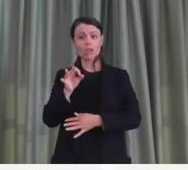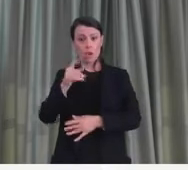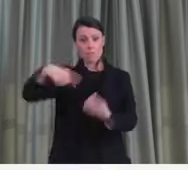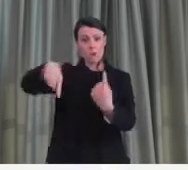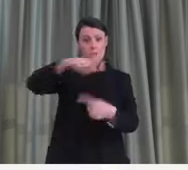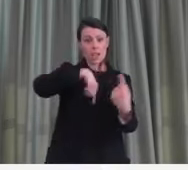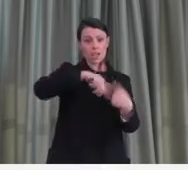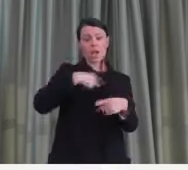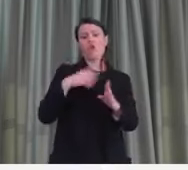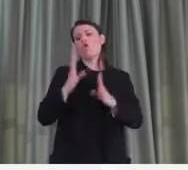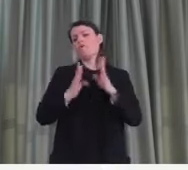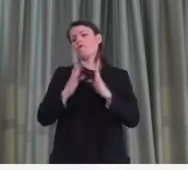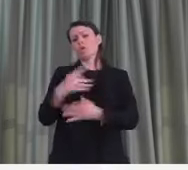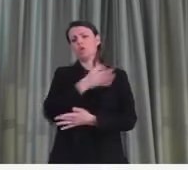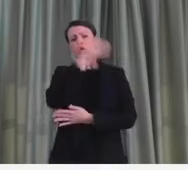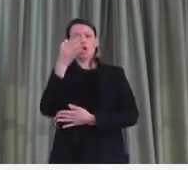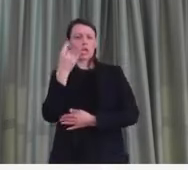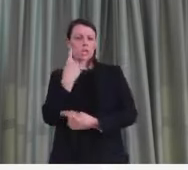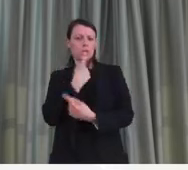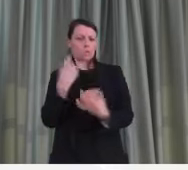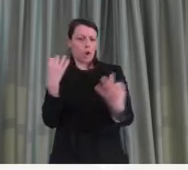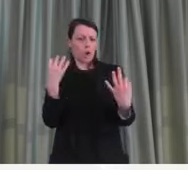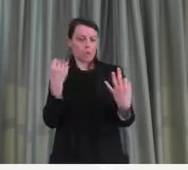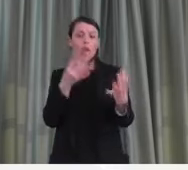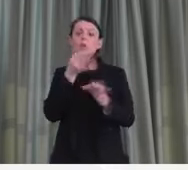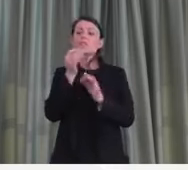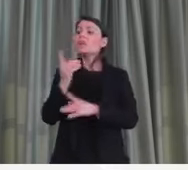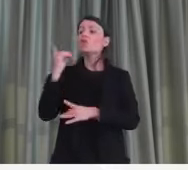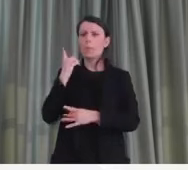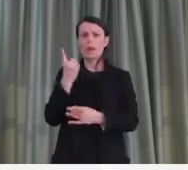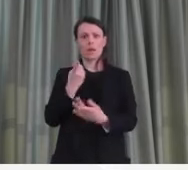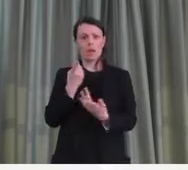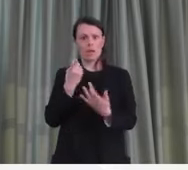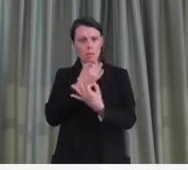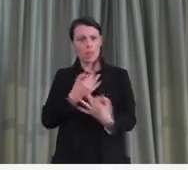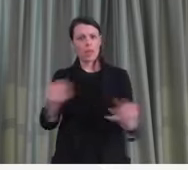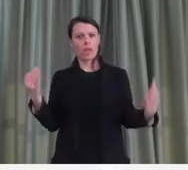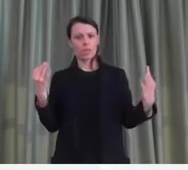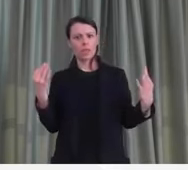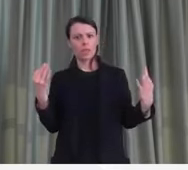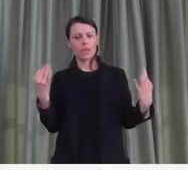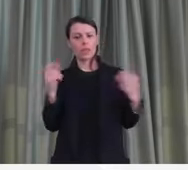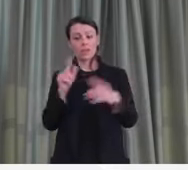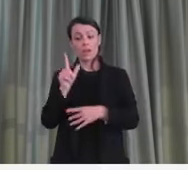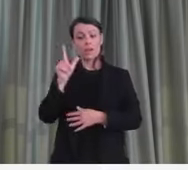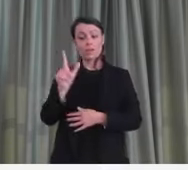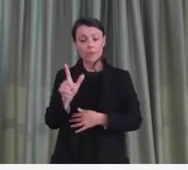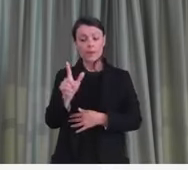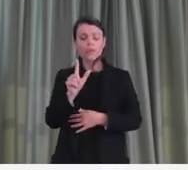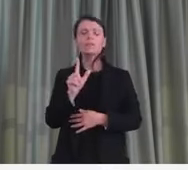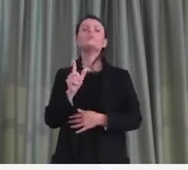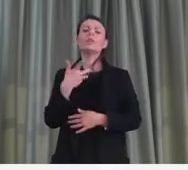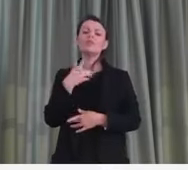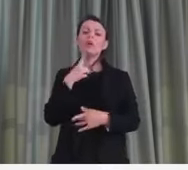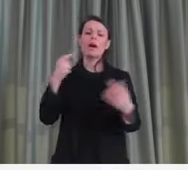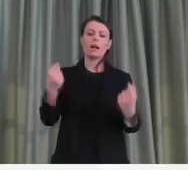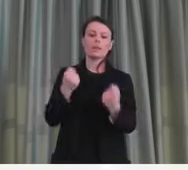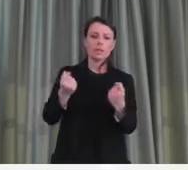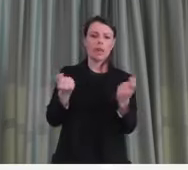giorno normale quindi domenica è andata molto bene mentre lunedì per le attività produttive per le diverse